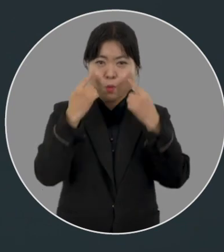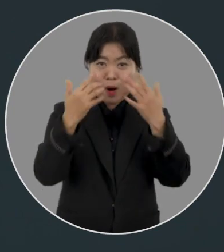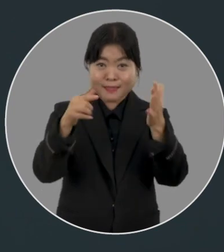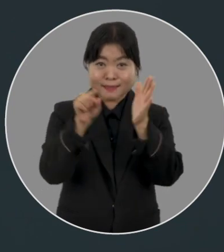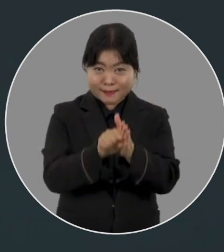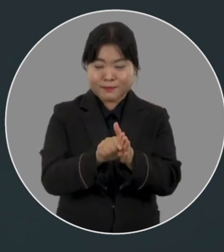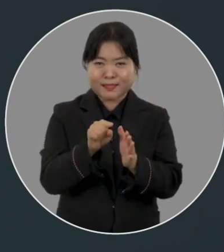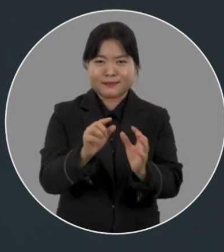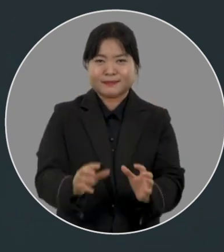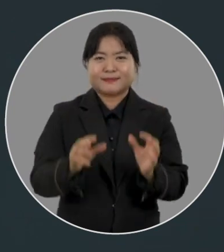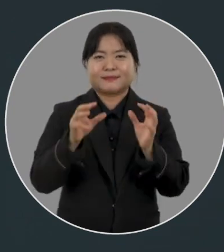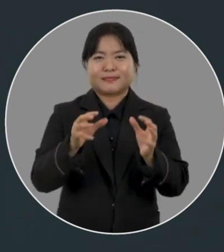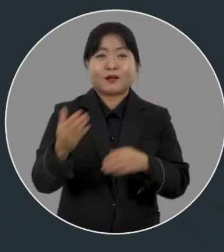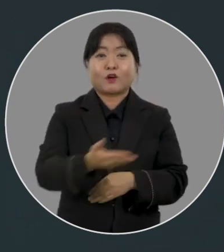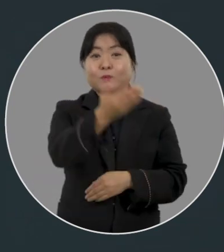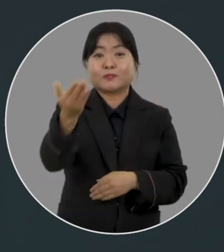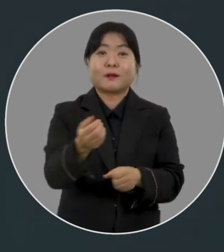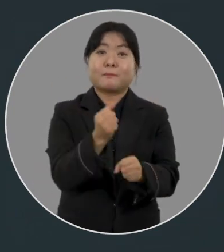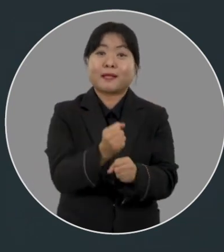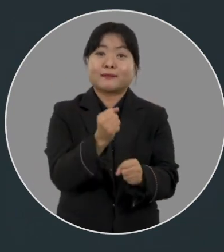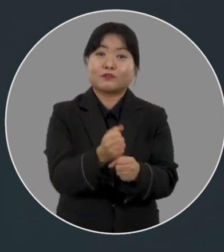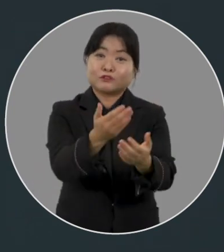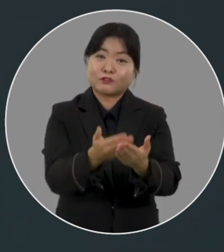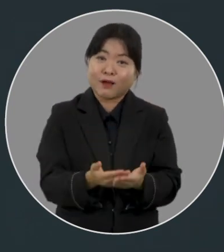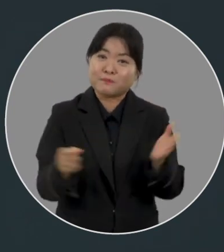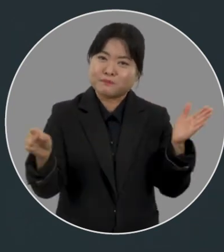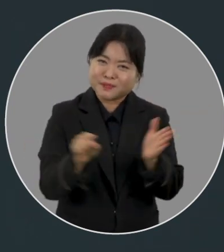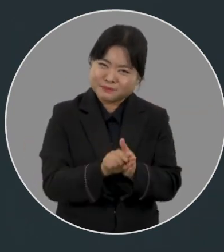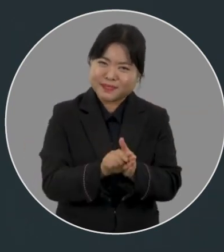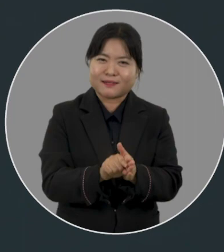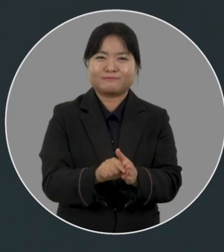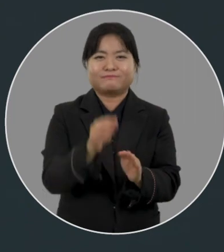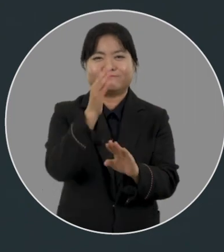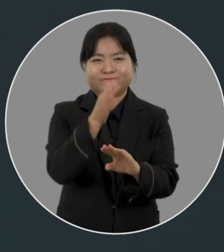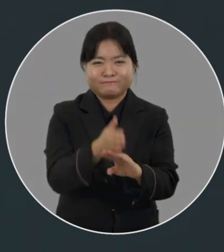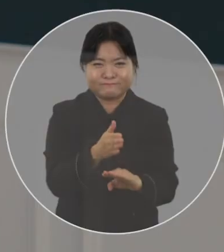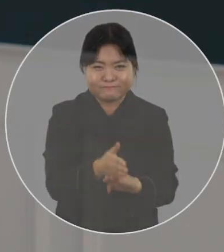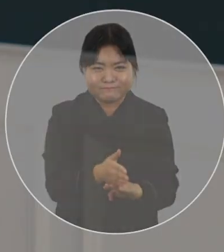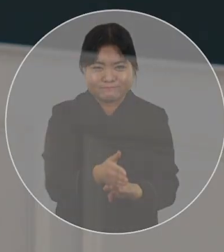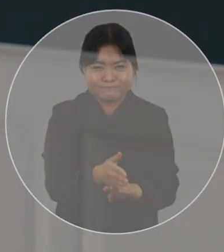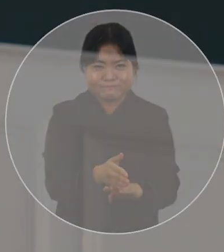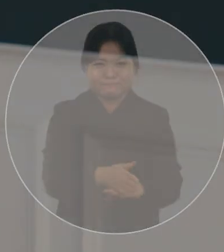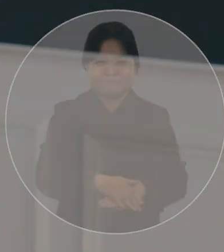확신합니다. 그 세상을 여러분들이 만들어 주실 거라고 믿습니다. 감사합니다.